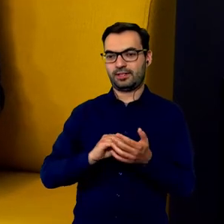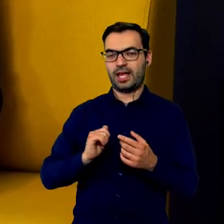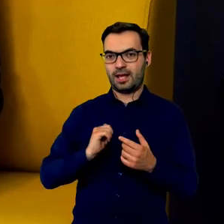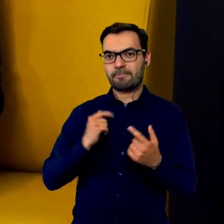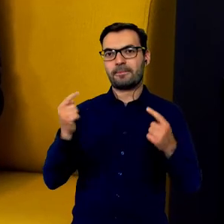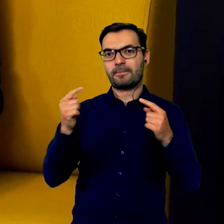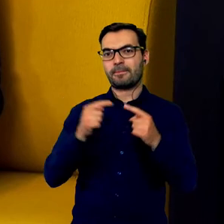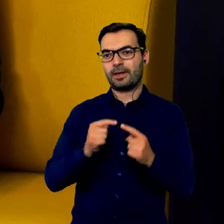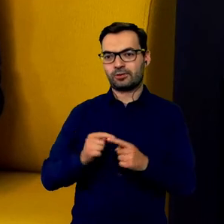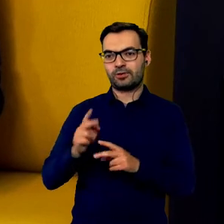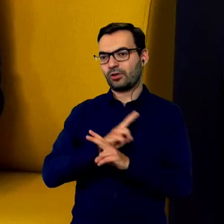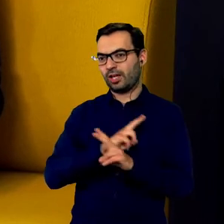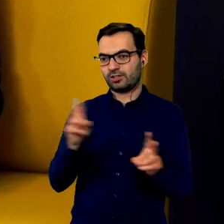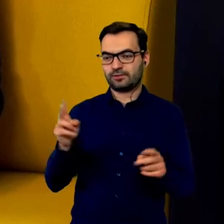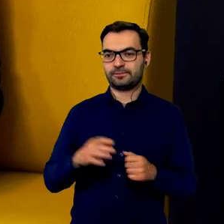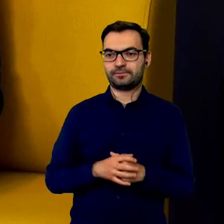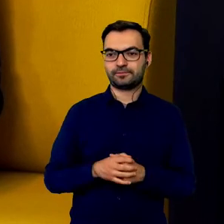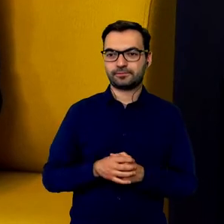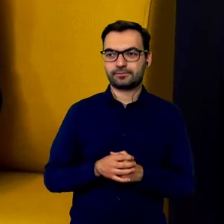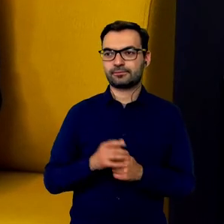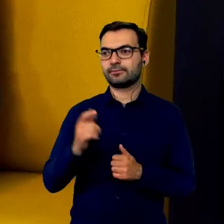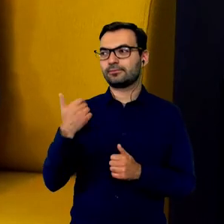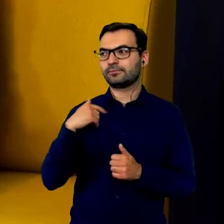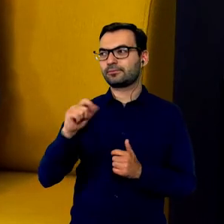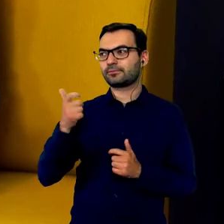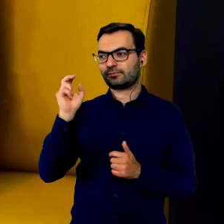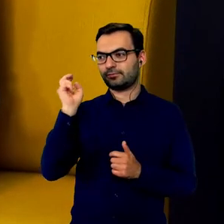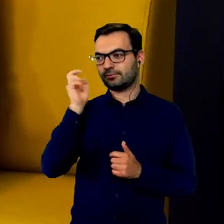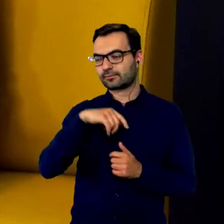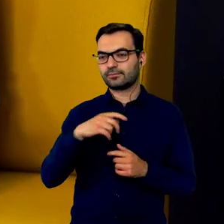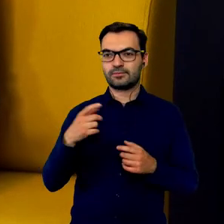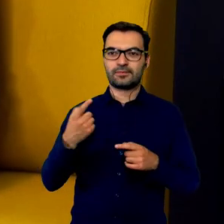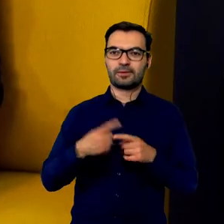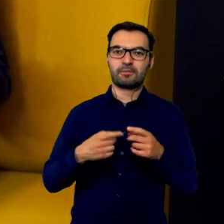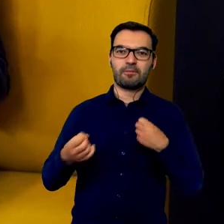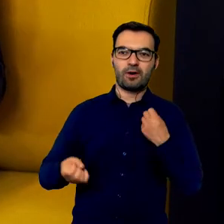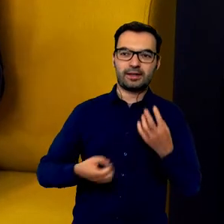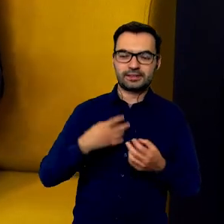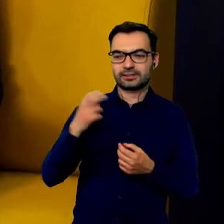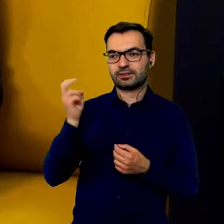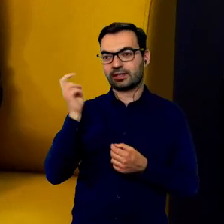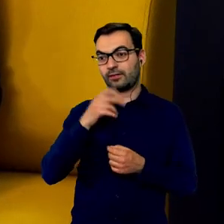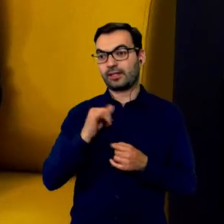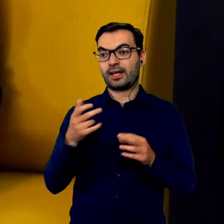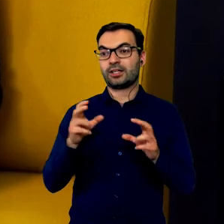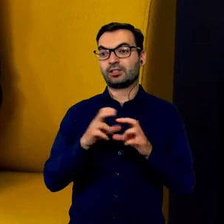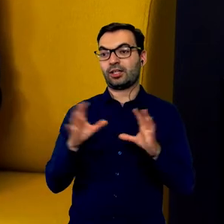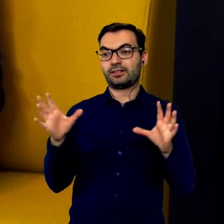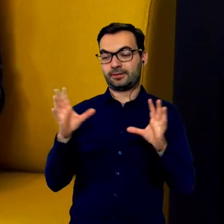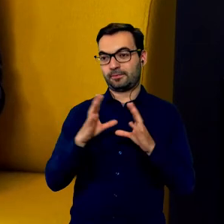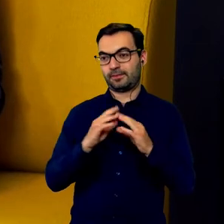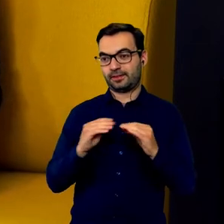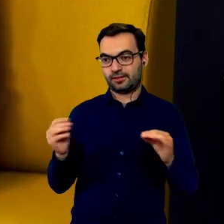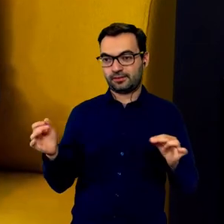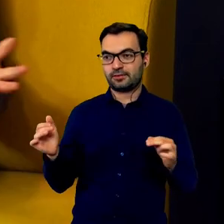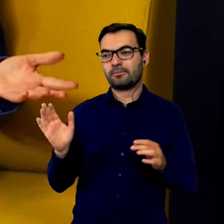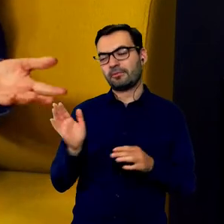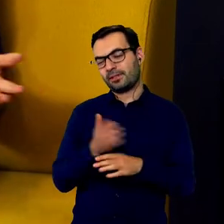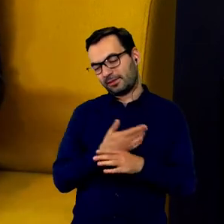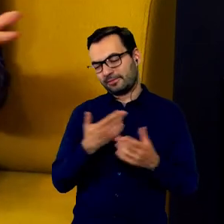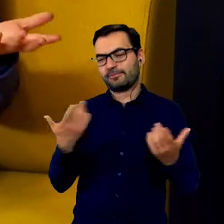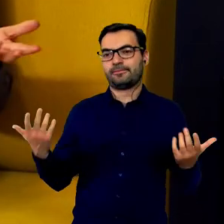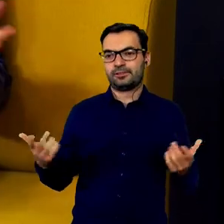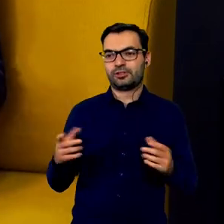wszystkich, żeby był paradoks, żeby było coś ciekawego, poetyckiego, interesującego, że jak minie ten czas, bo to